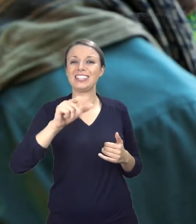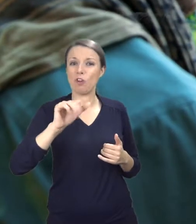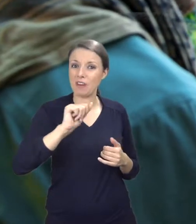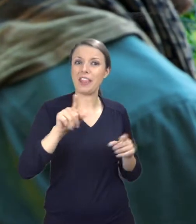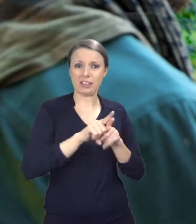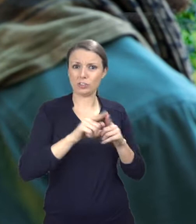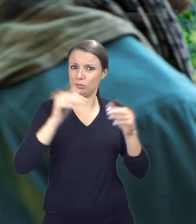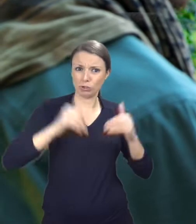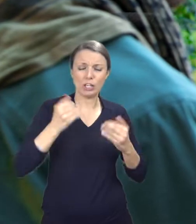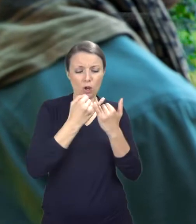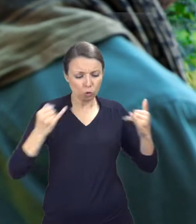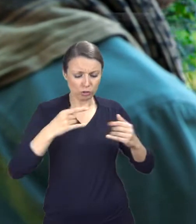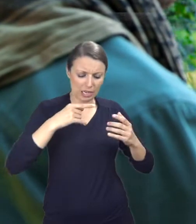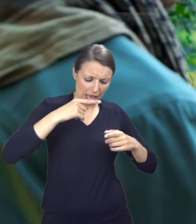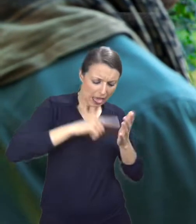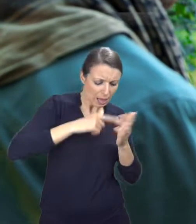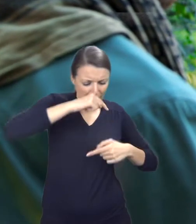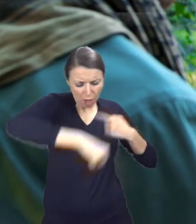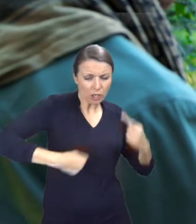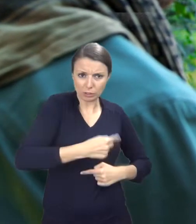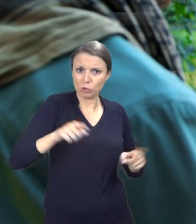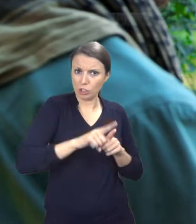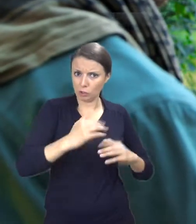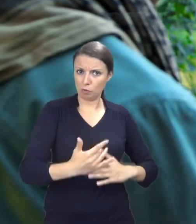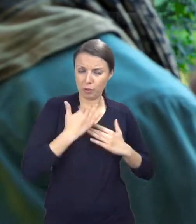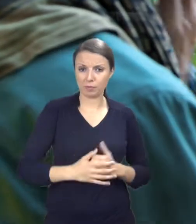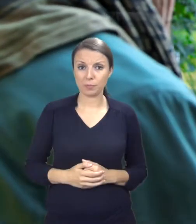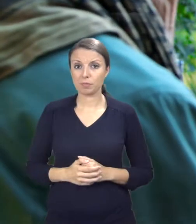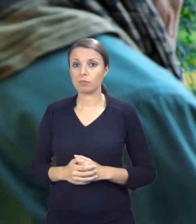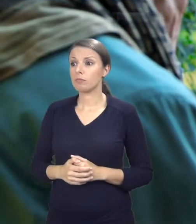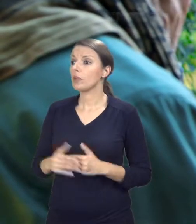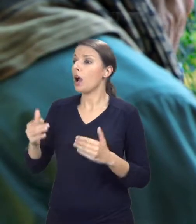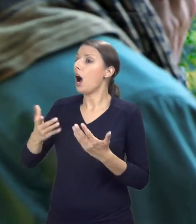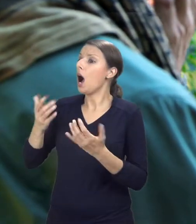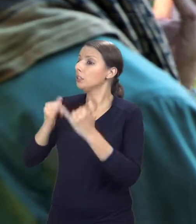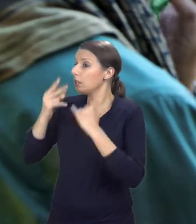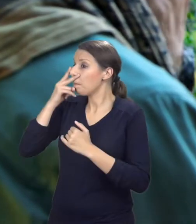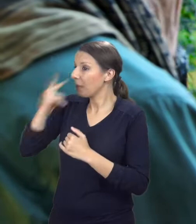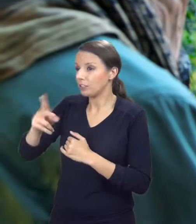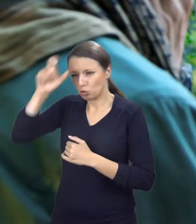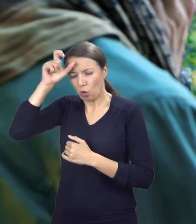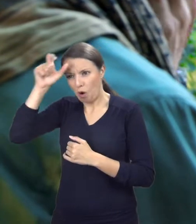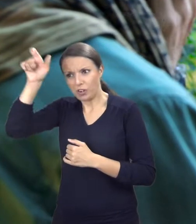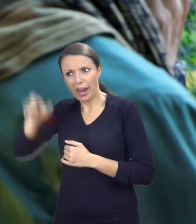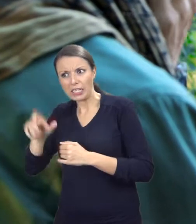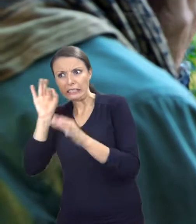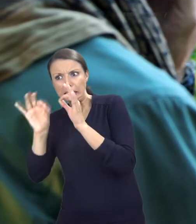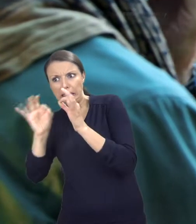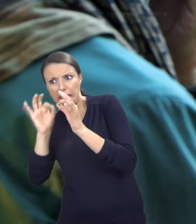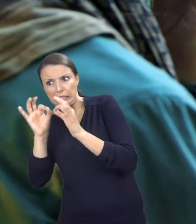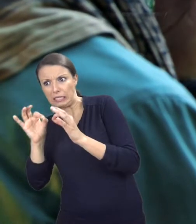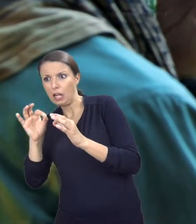się na człowieka, rozpoznać, czy on rzeczywiście tą wolę walki i taką chęć przetrwania w sobie ma? Czy ty,